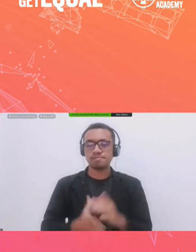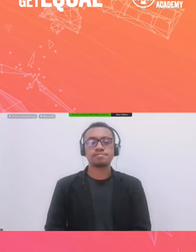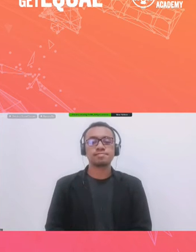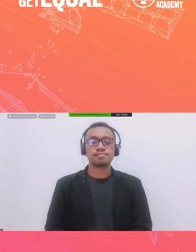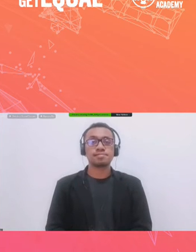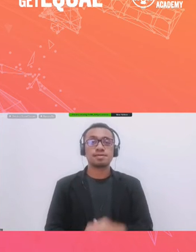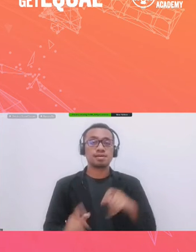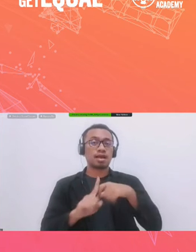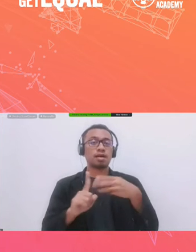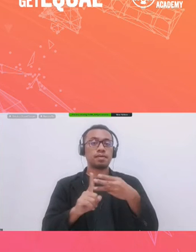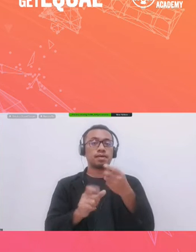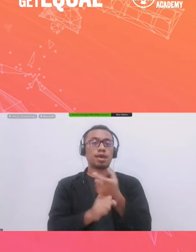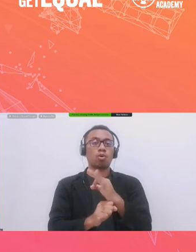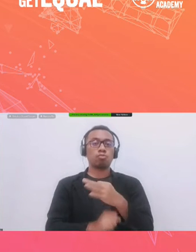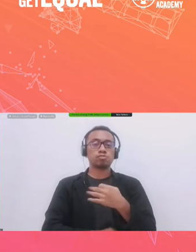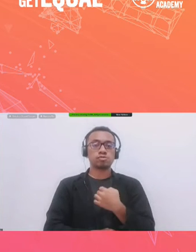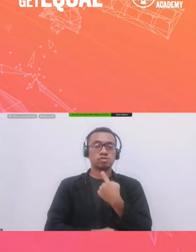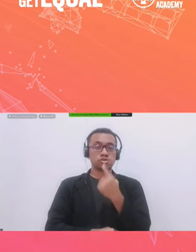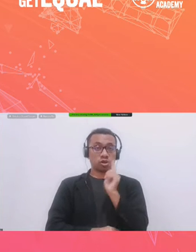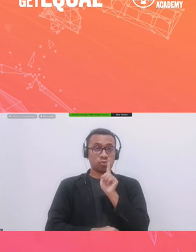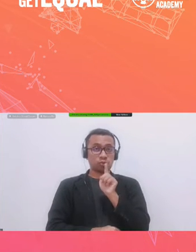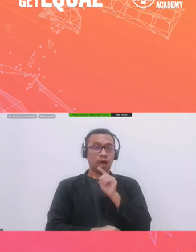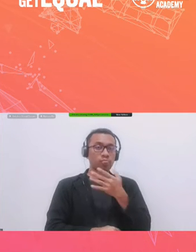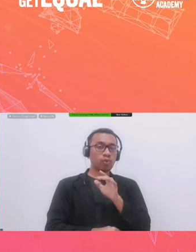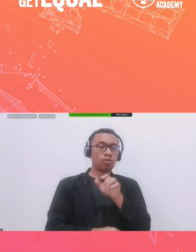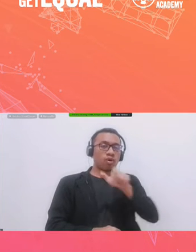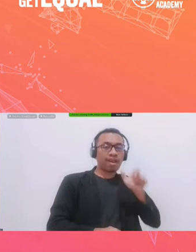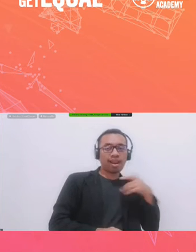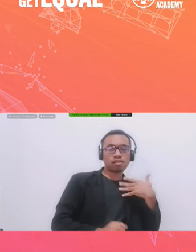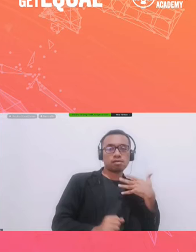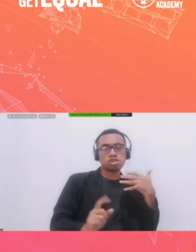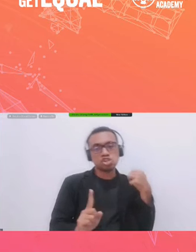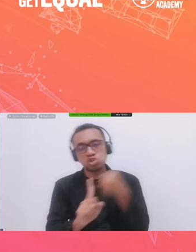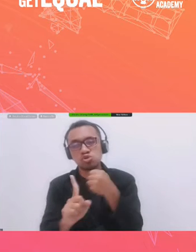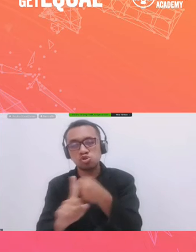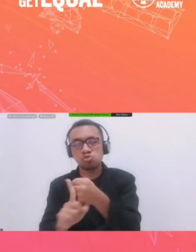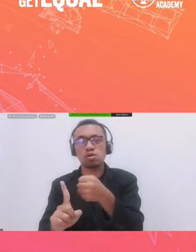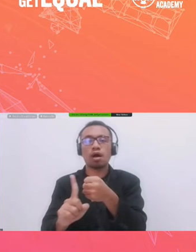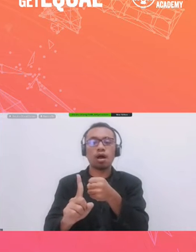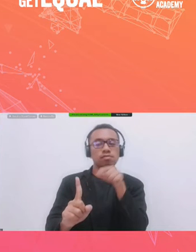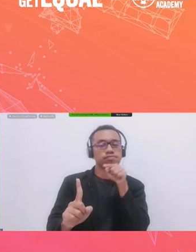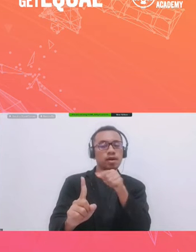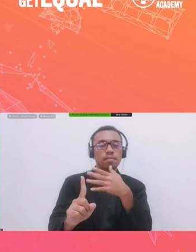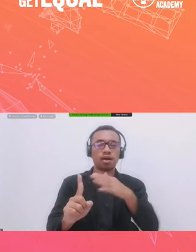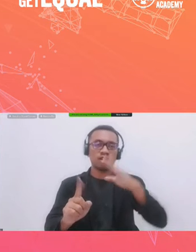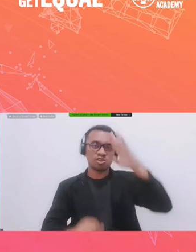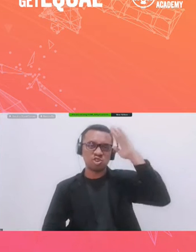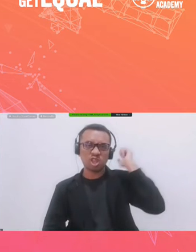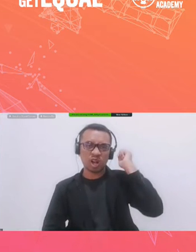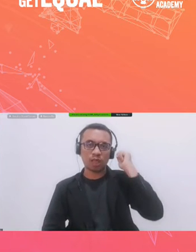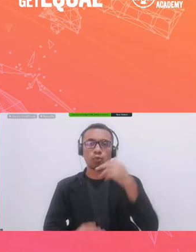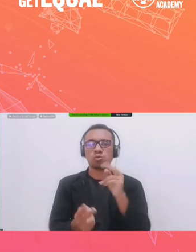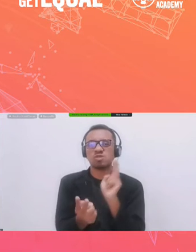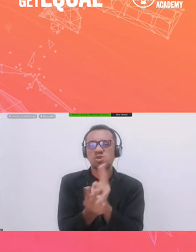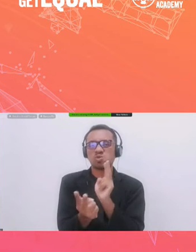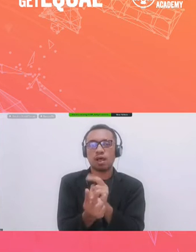kekerasan yang dilakukan oleh satu orang atau lebih kepada orang lain dengan menyerang identitas gender atau seksualnya atau dengan memaksakan norma